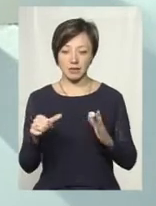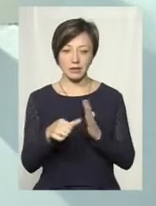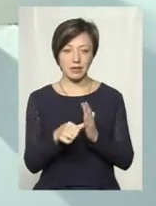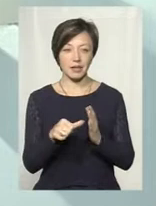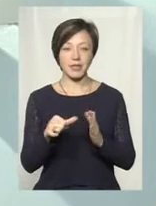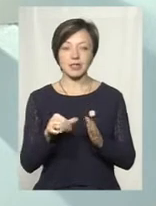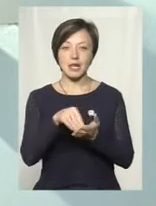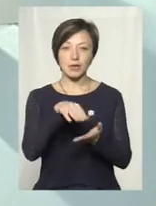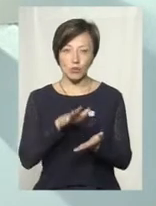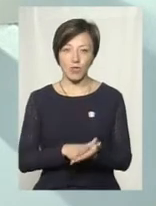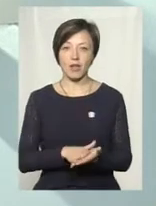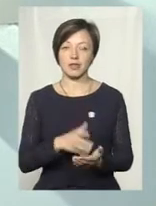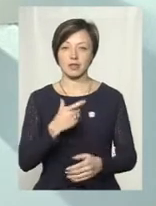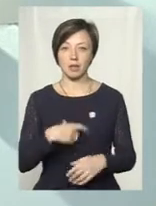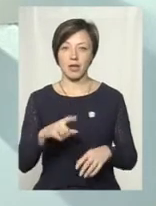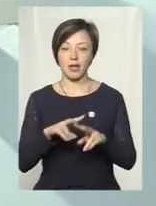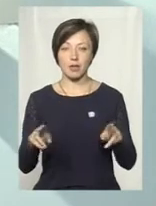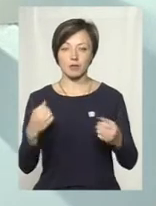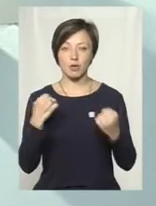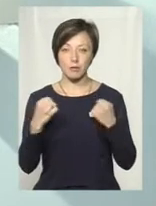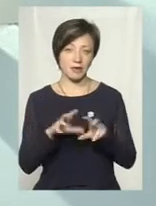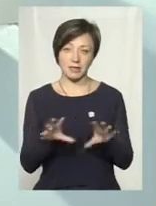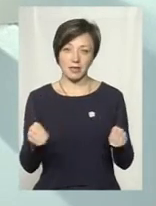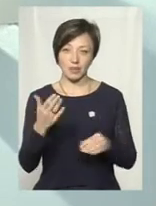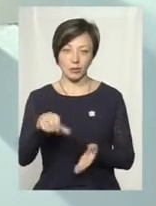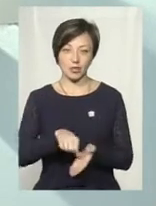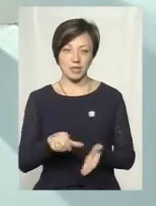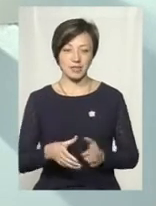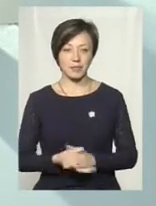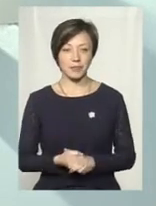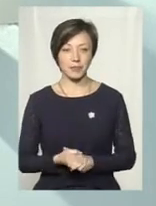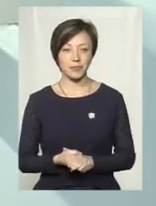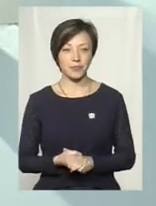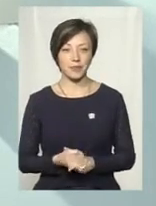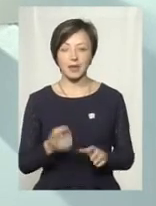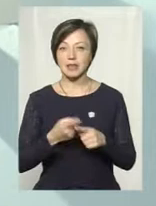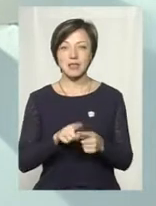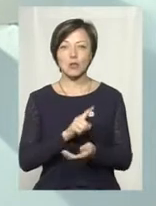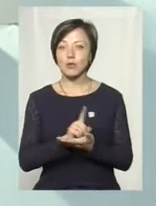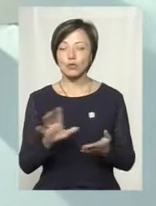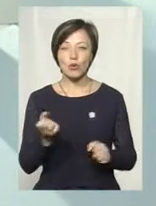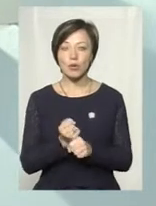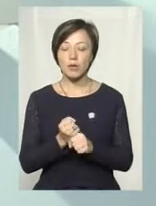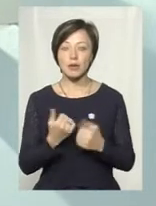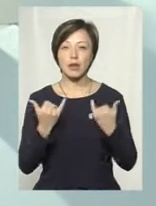кнопочку «Зареєструватись як спортсмен» і все, ти учасник. Це не обов'язково робити для того,